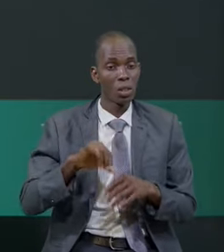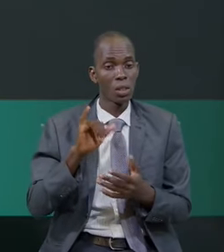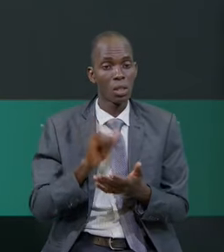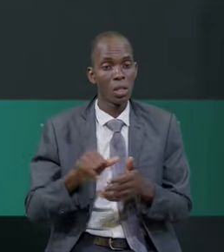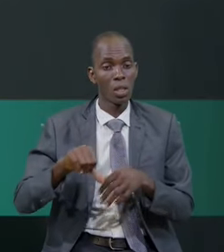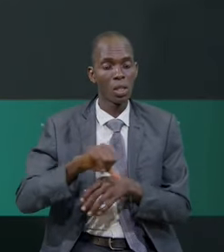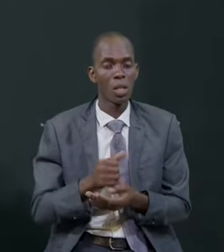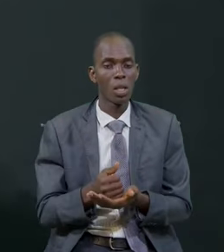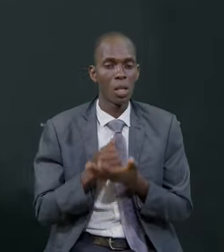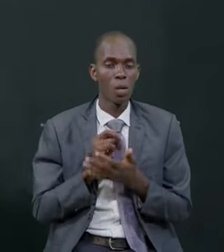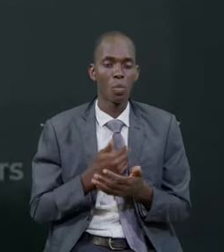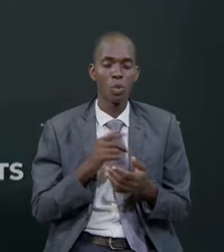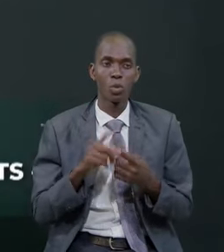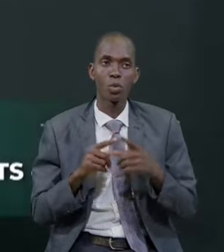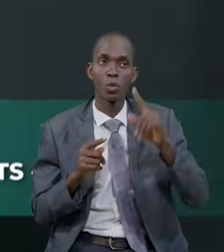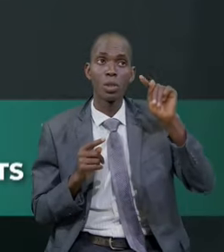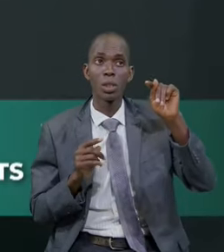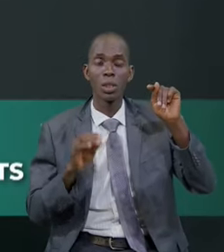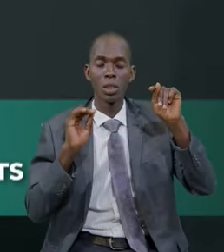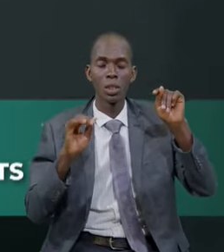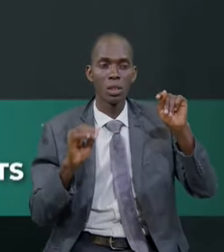R, c'est